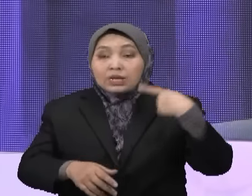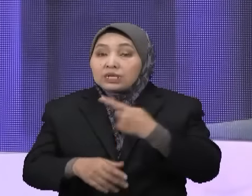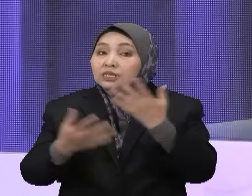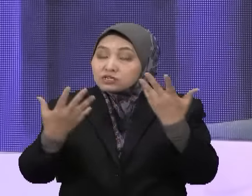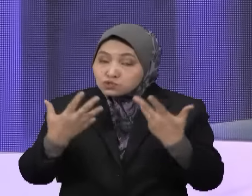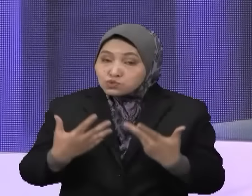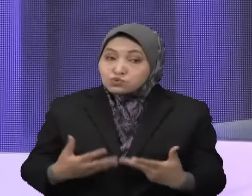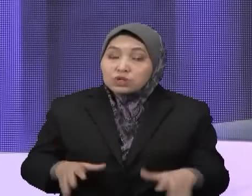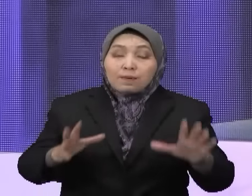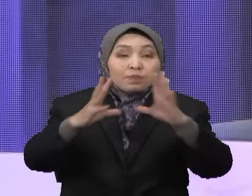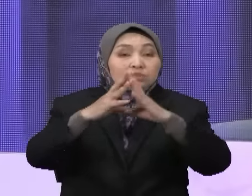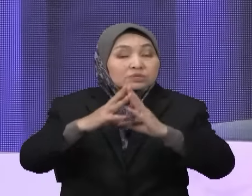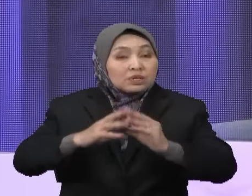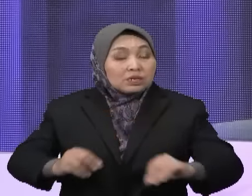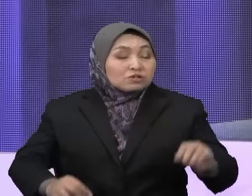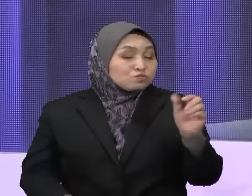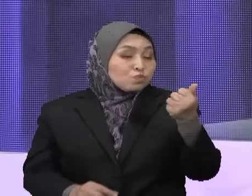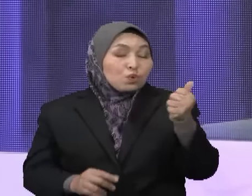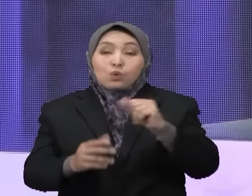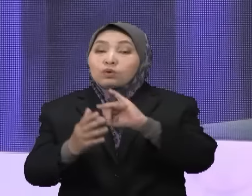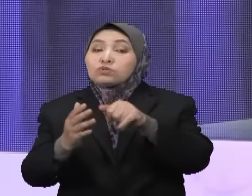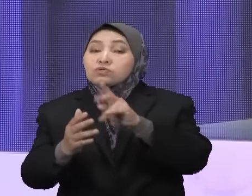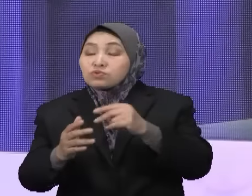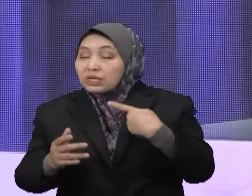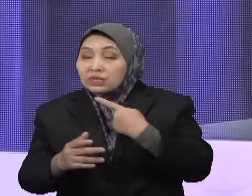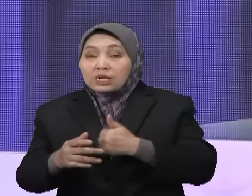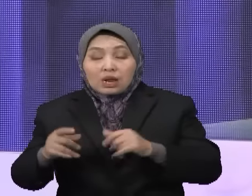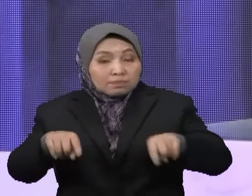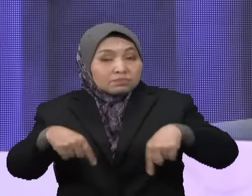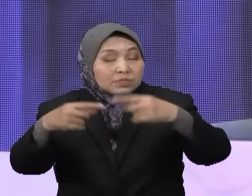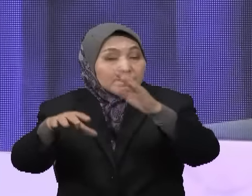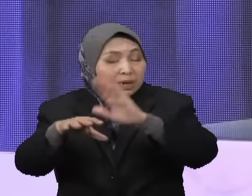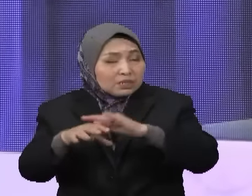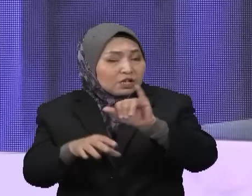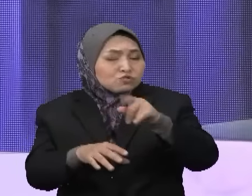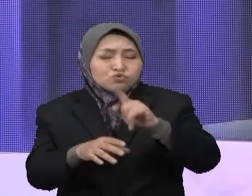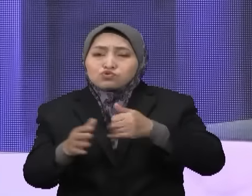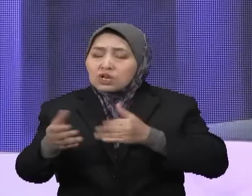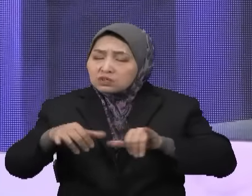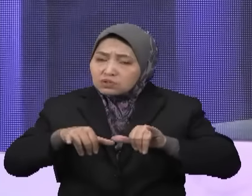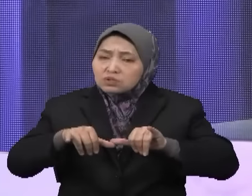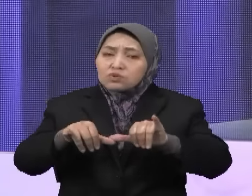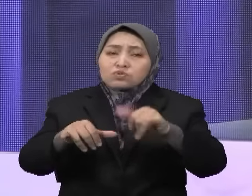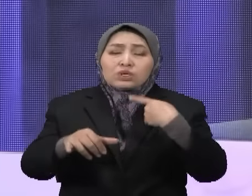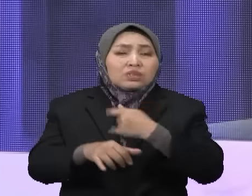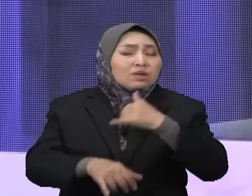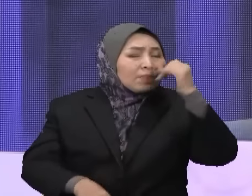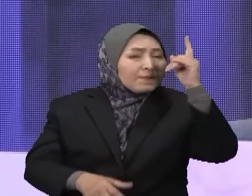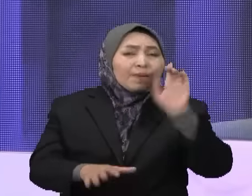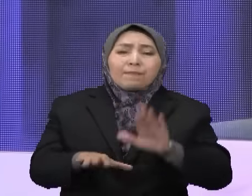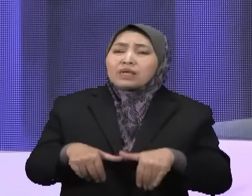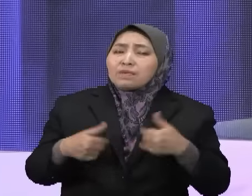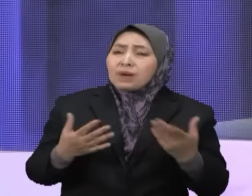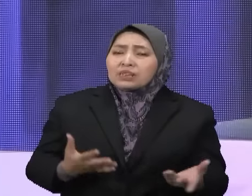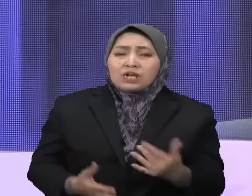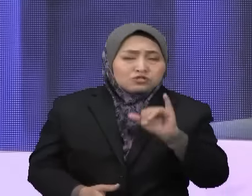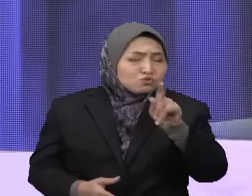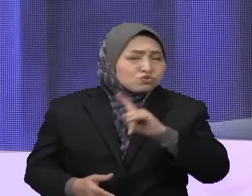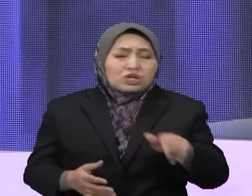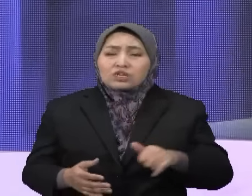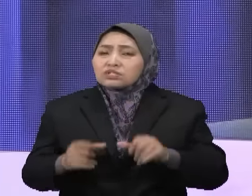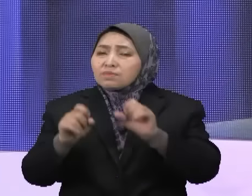pun selesai 10 juzuk saatnya dan kita nak menuju kepada juzuk yang seterusnya untuk kita memahami bagaimana dalam juz yang ke-11